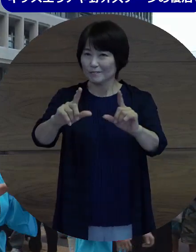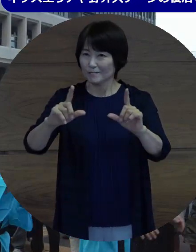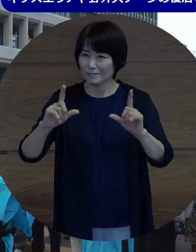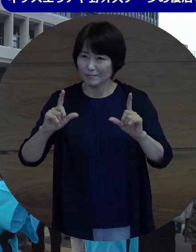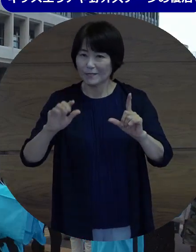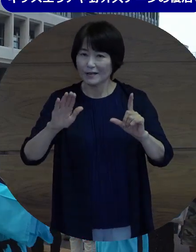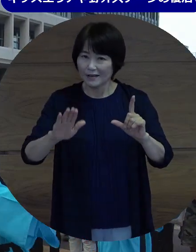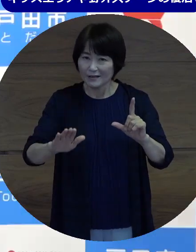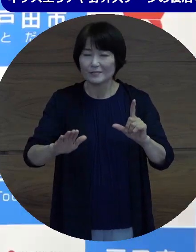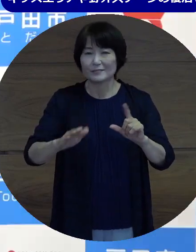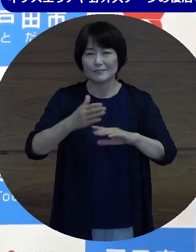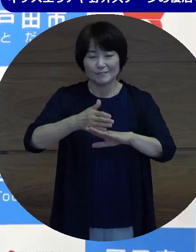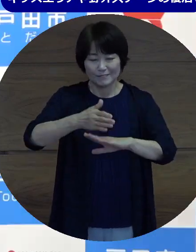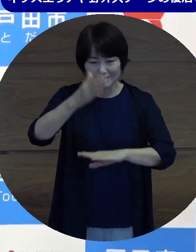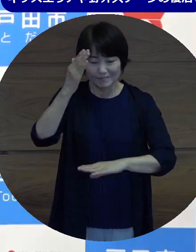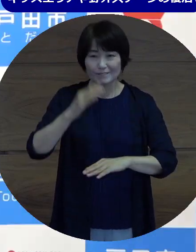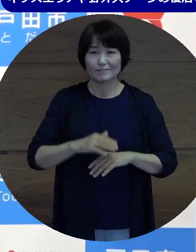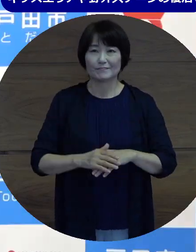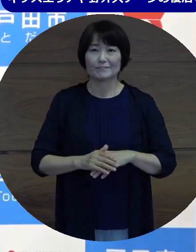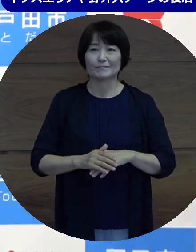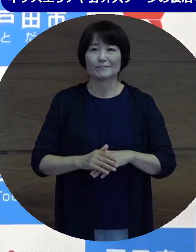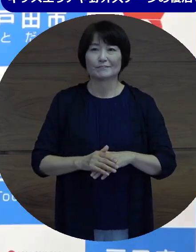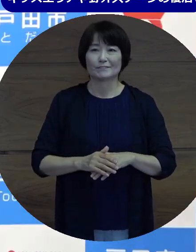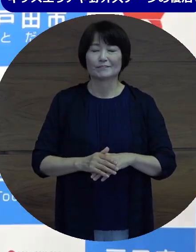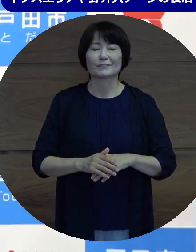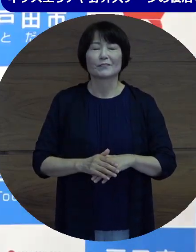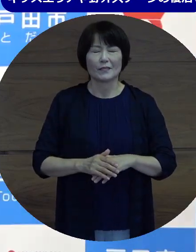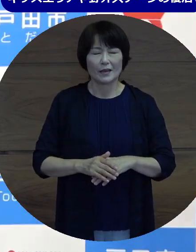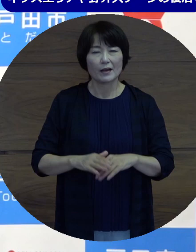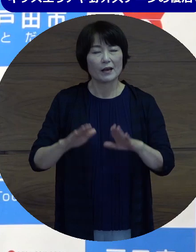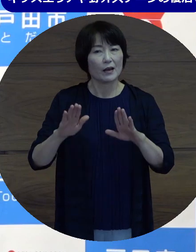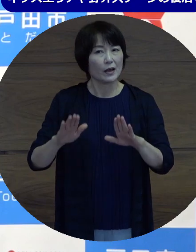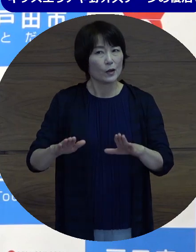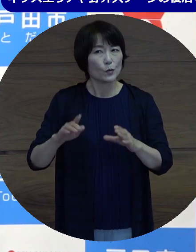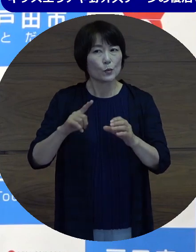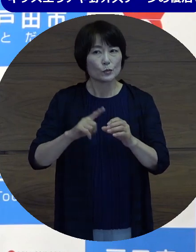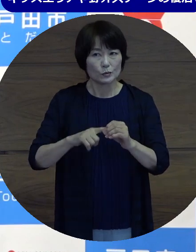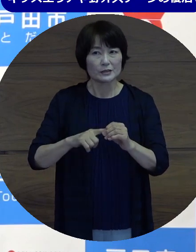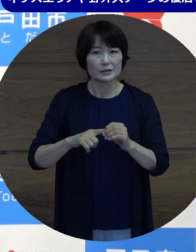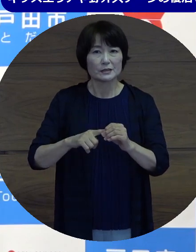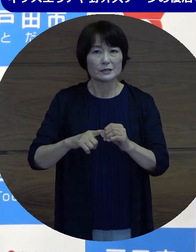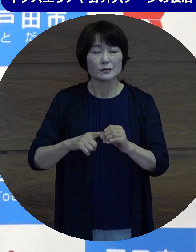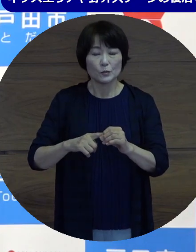ました。今年のふるさと祭りはなんと全体で